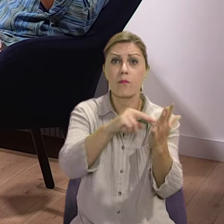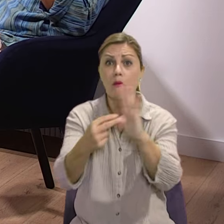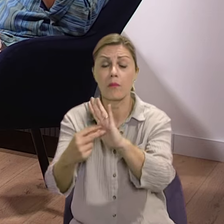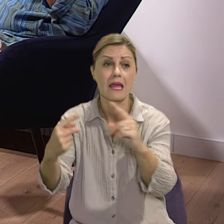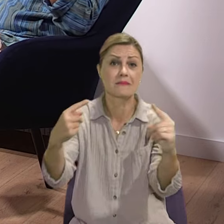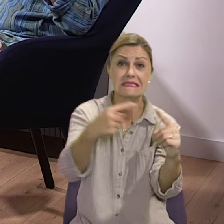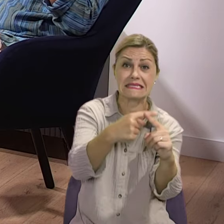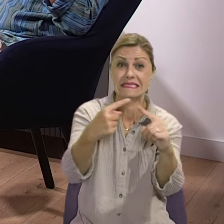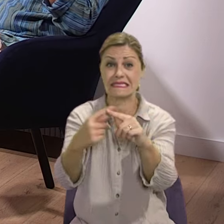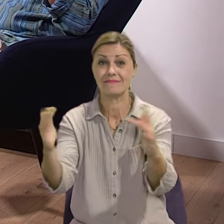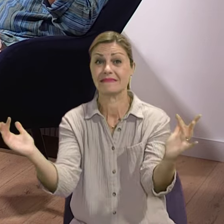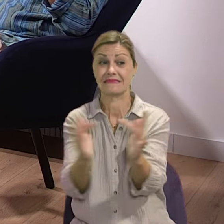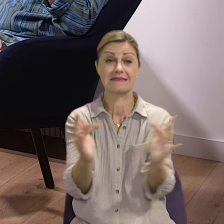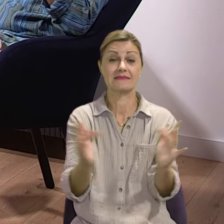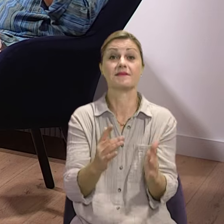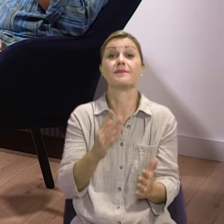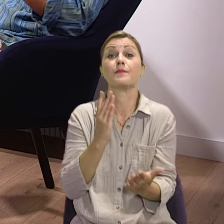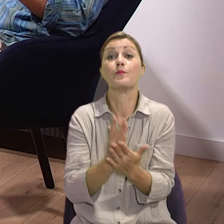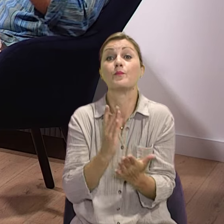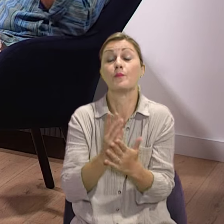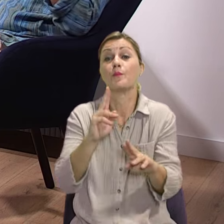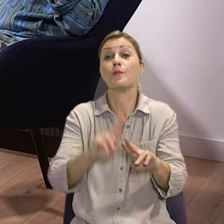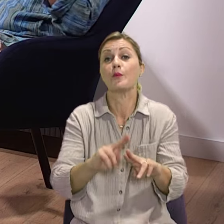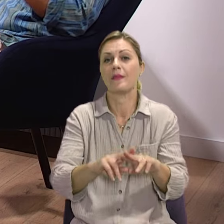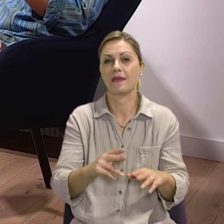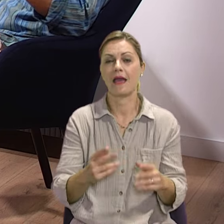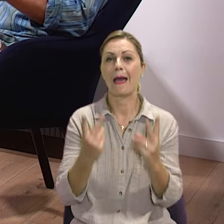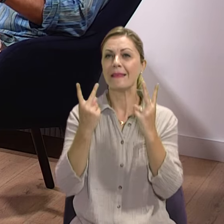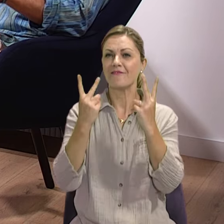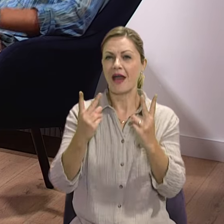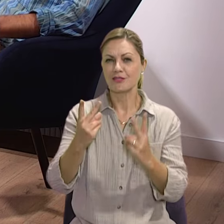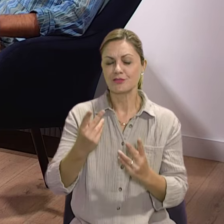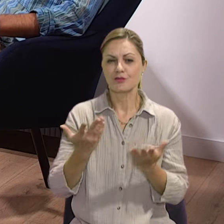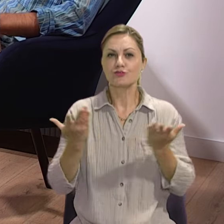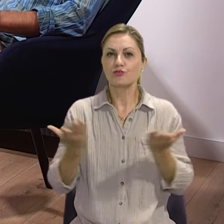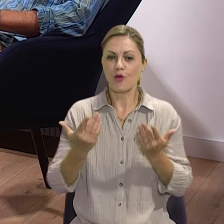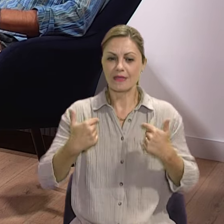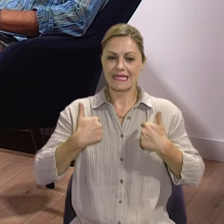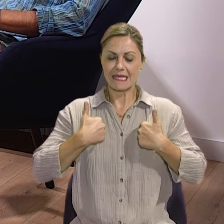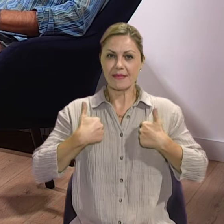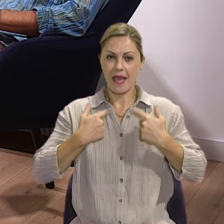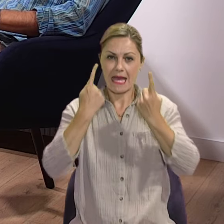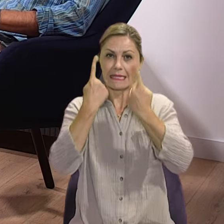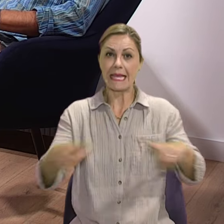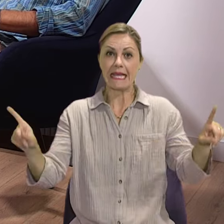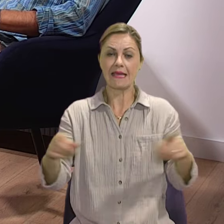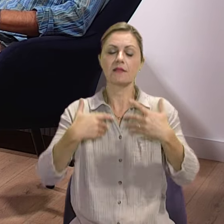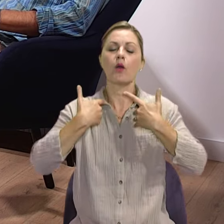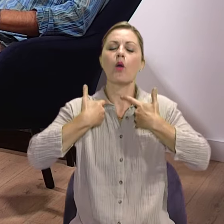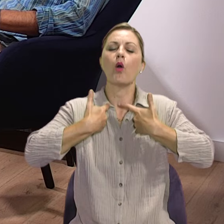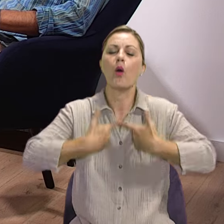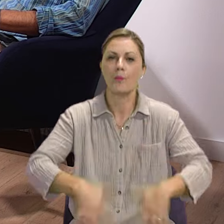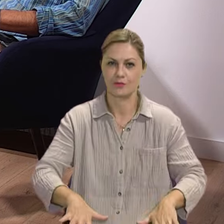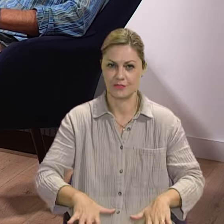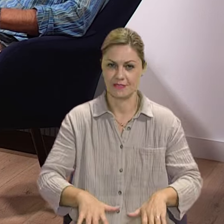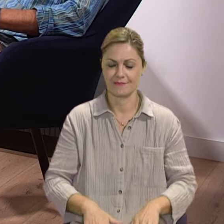kolegama, ali šta se više opustiš, više se događa. Vaša ljubav prema glazbi